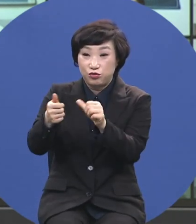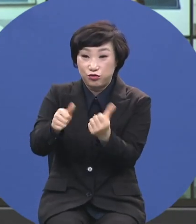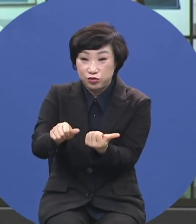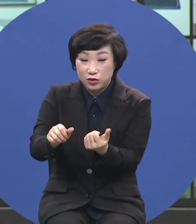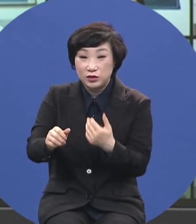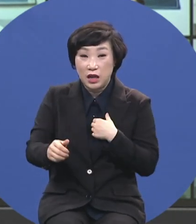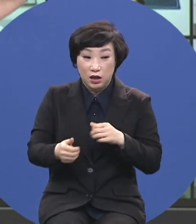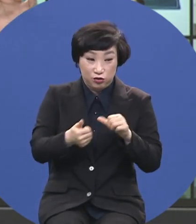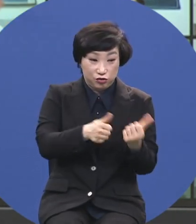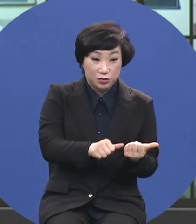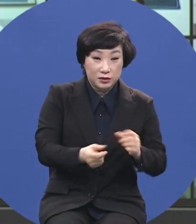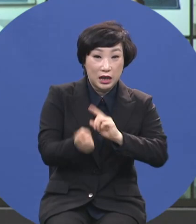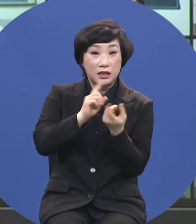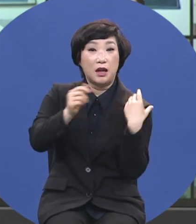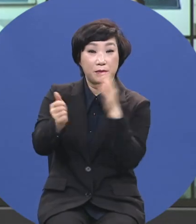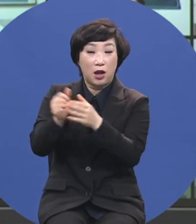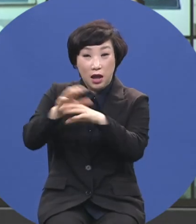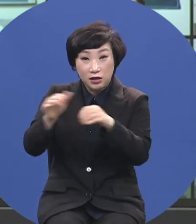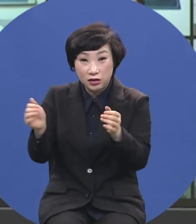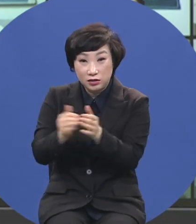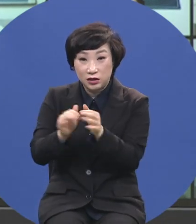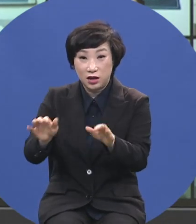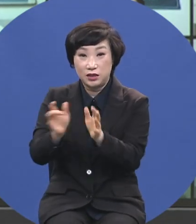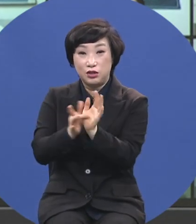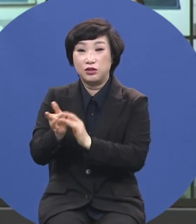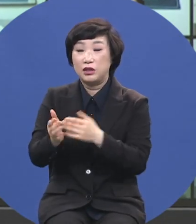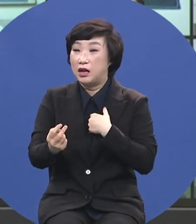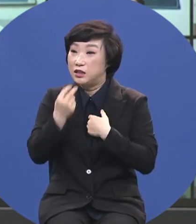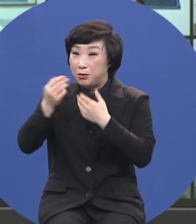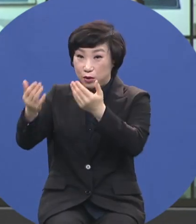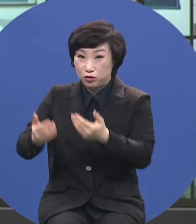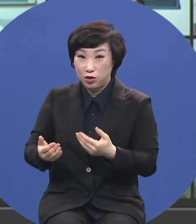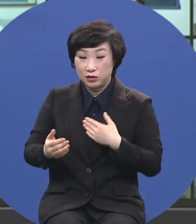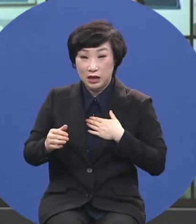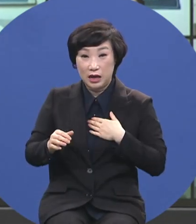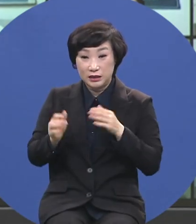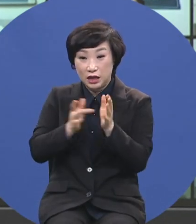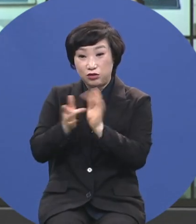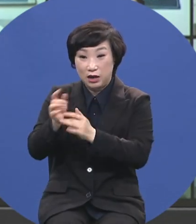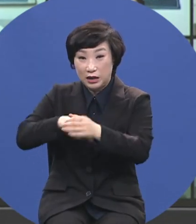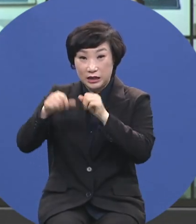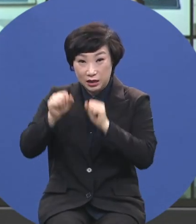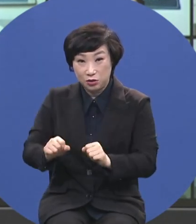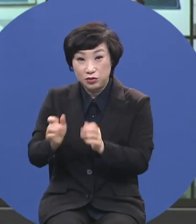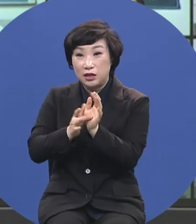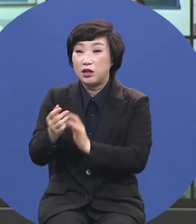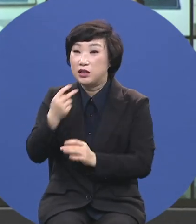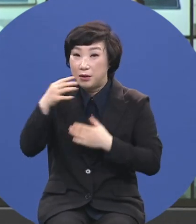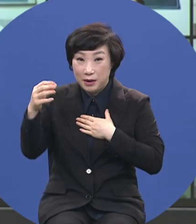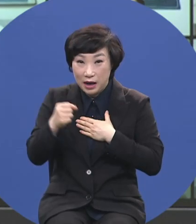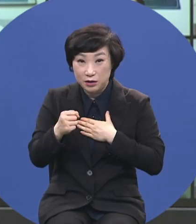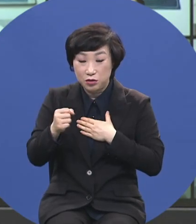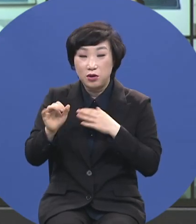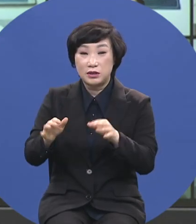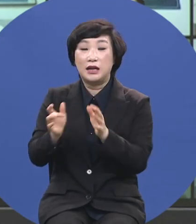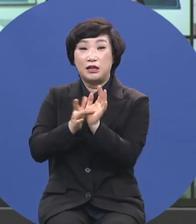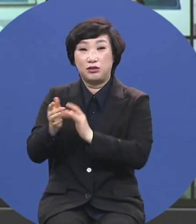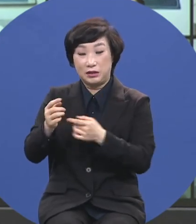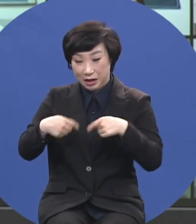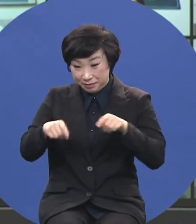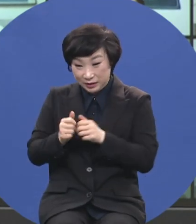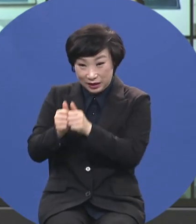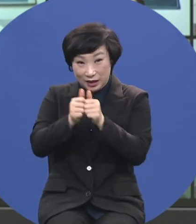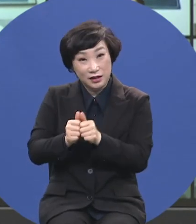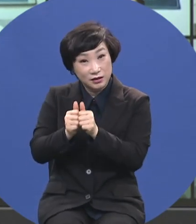내 죽음을 해결하시고 예수가 내게 생명 주셔서 내가 예수 안에 있고 그 생명으로 예수가 내 안에